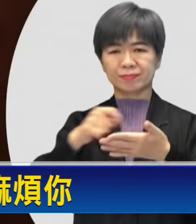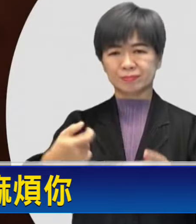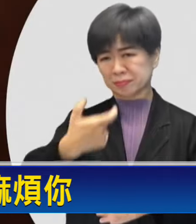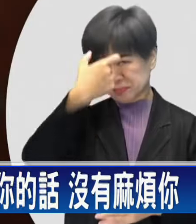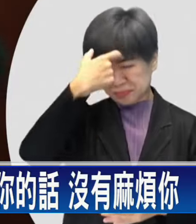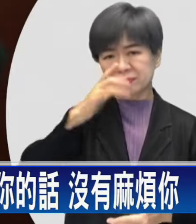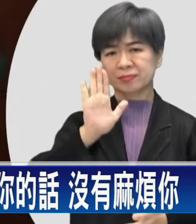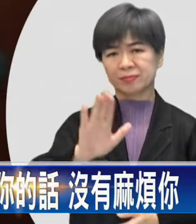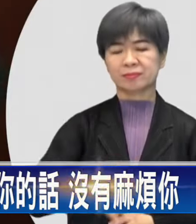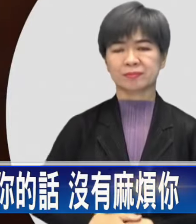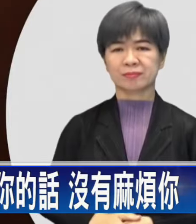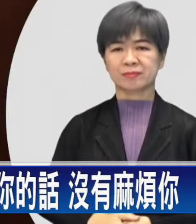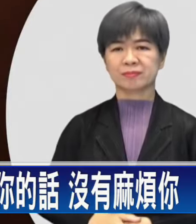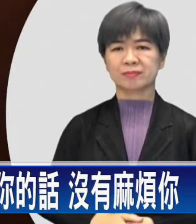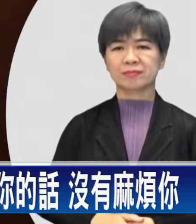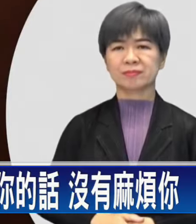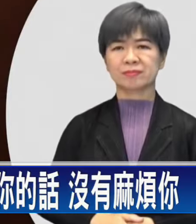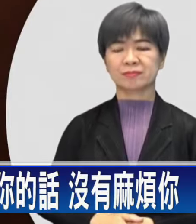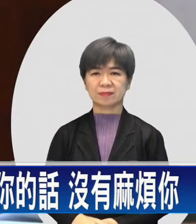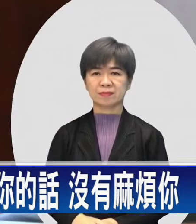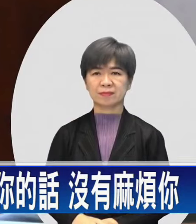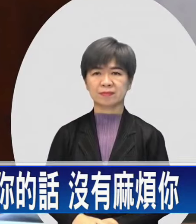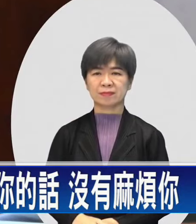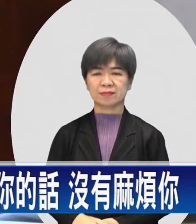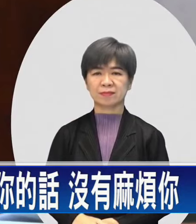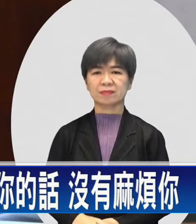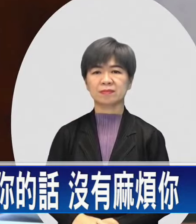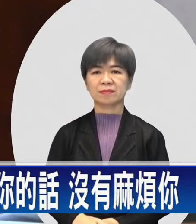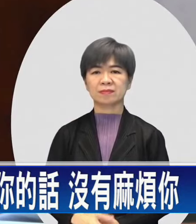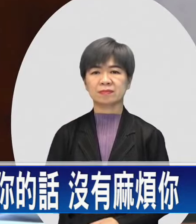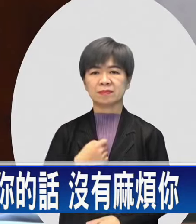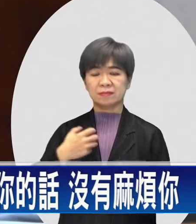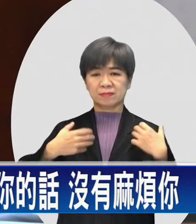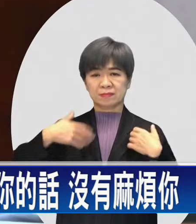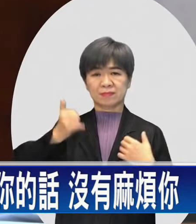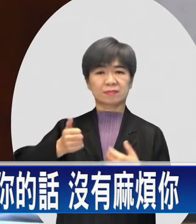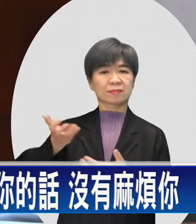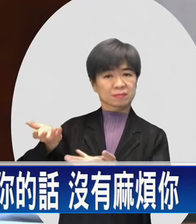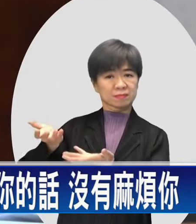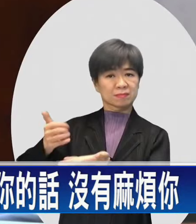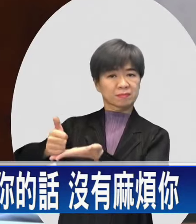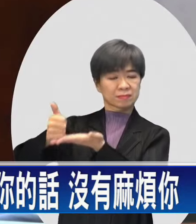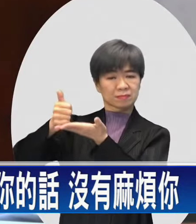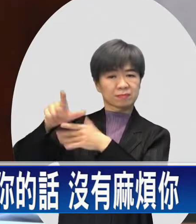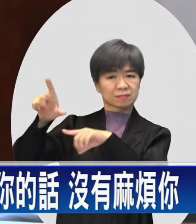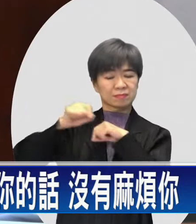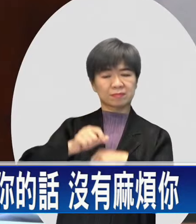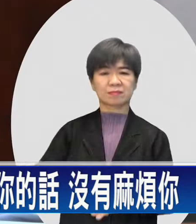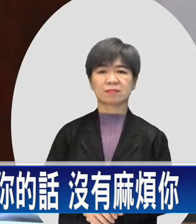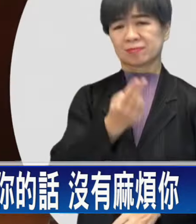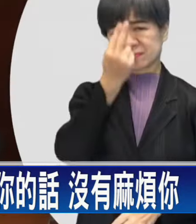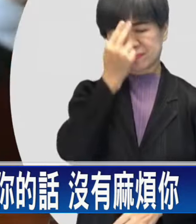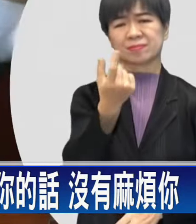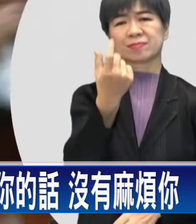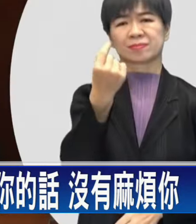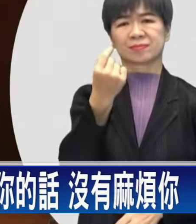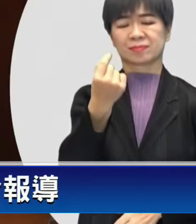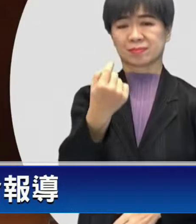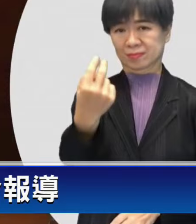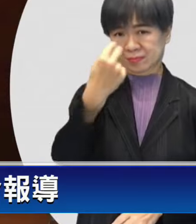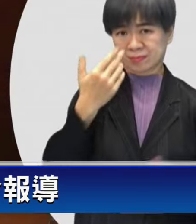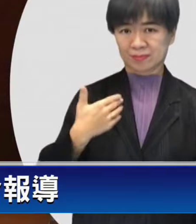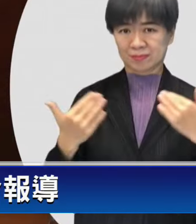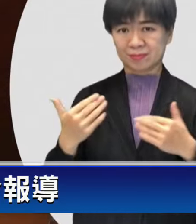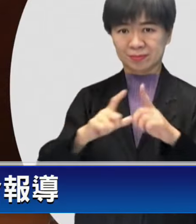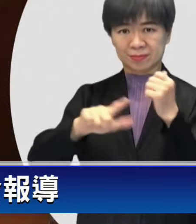你。 不止带斗剧跟自己 Q 自己发言，大法官反呛可没麻烦你，宪法法庭爆浓浓火药